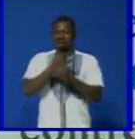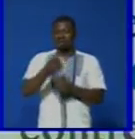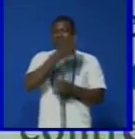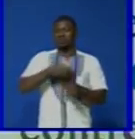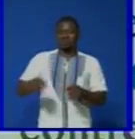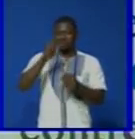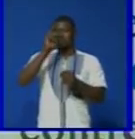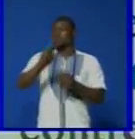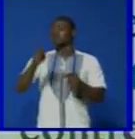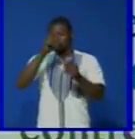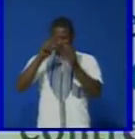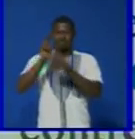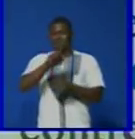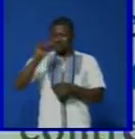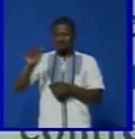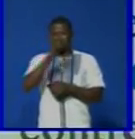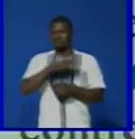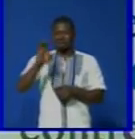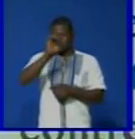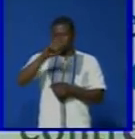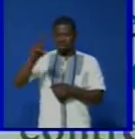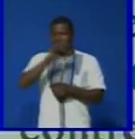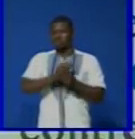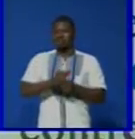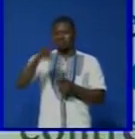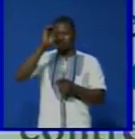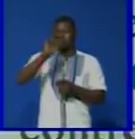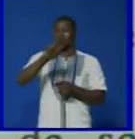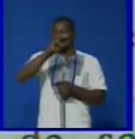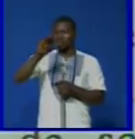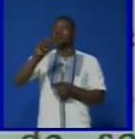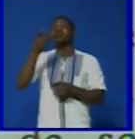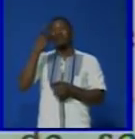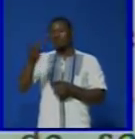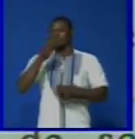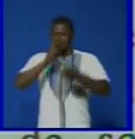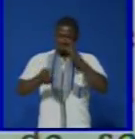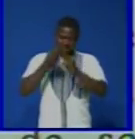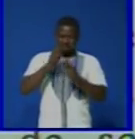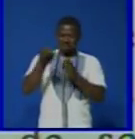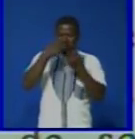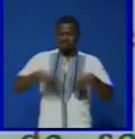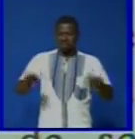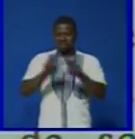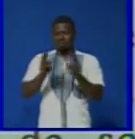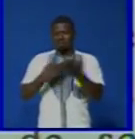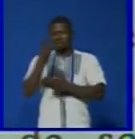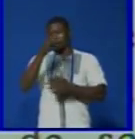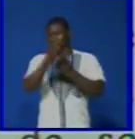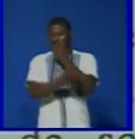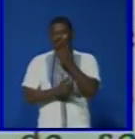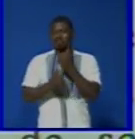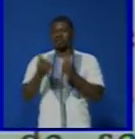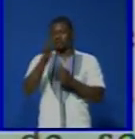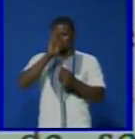CDAO, UEMOA, face aux rudes épreuves que traverse le peuple burkinabé. Le Conseil, dans son communiqué, réaffirme son